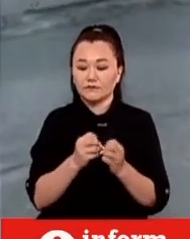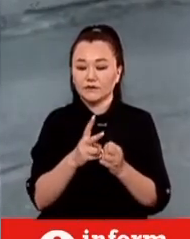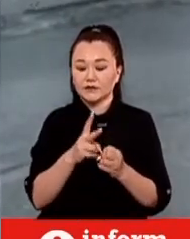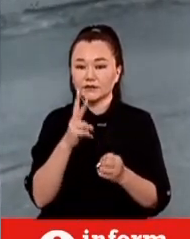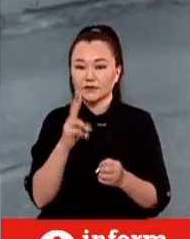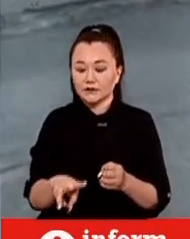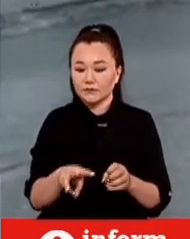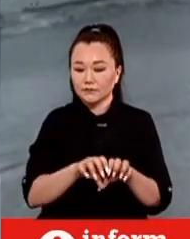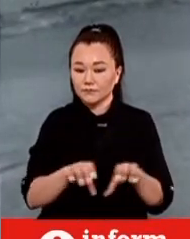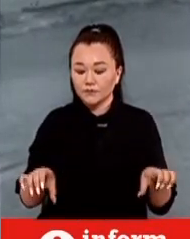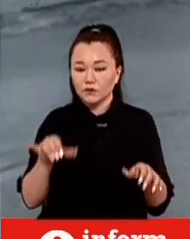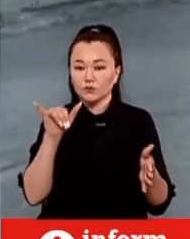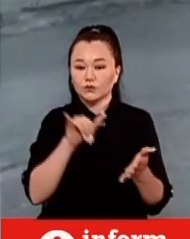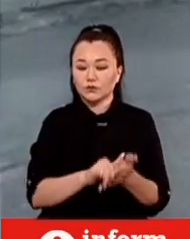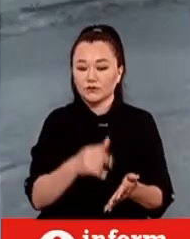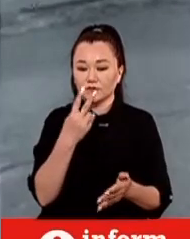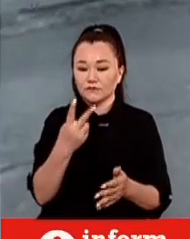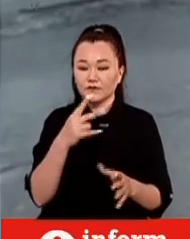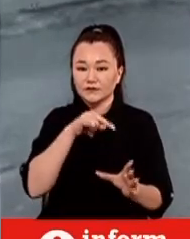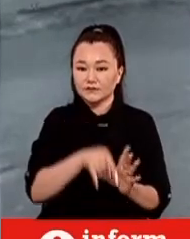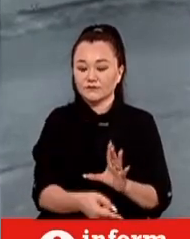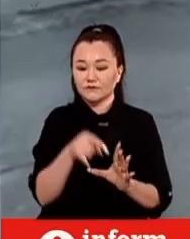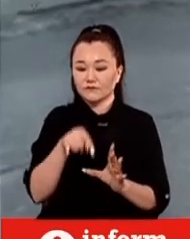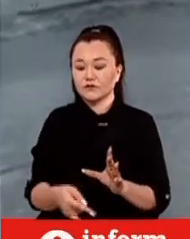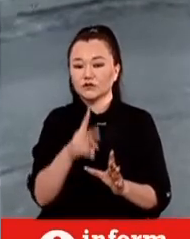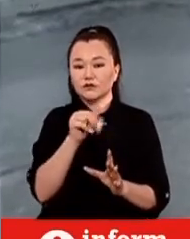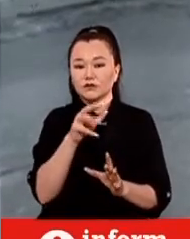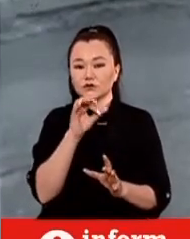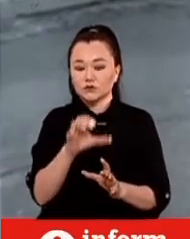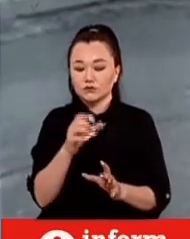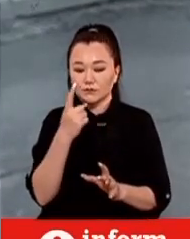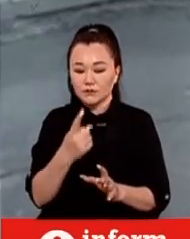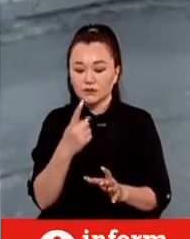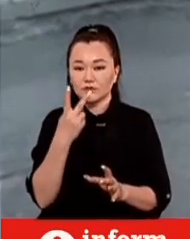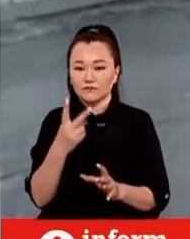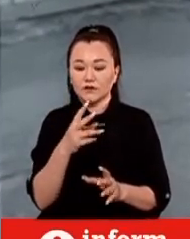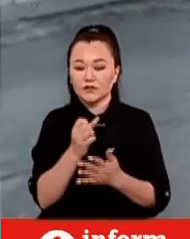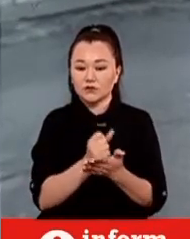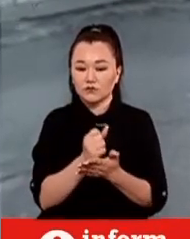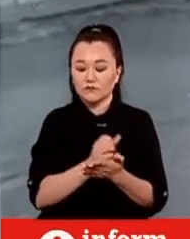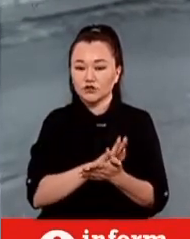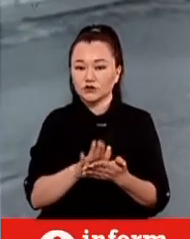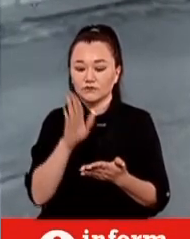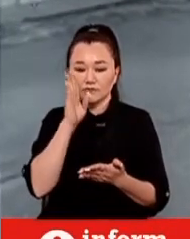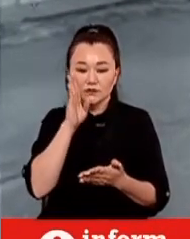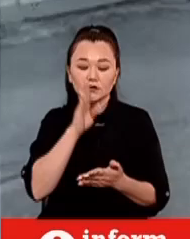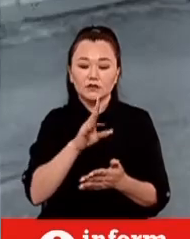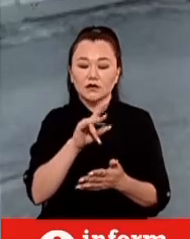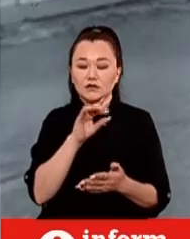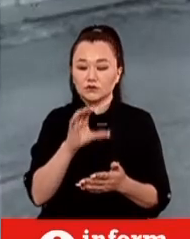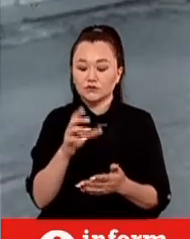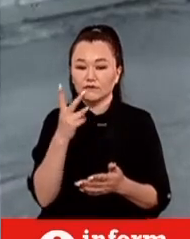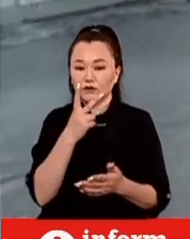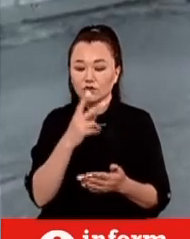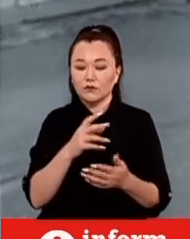Будут установлены две скважины, две насосные первого подъема, два резервуара чистой воды, насосная станция второго